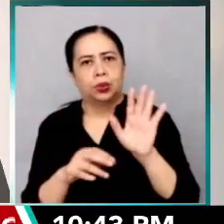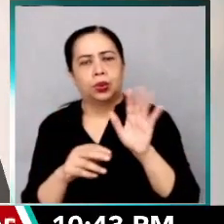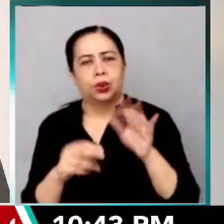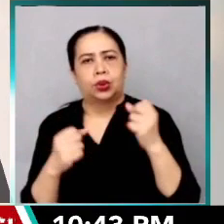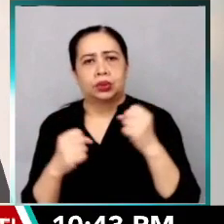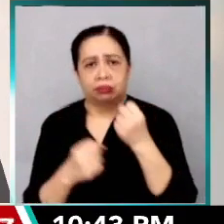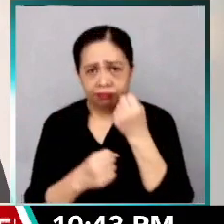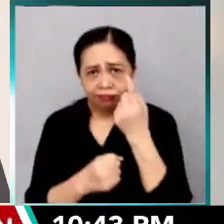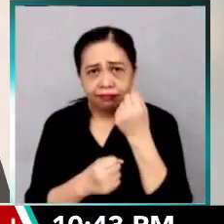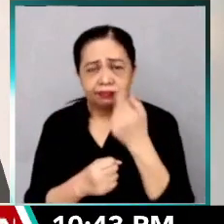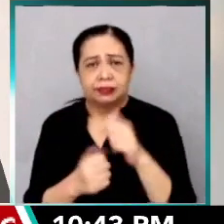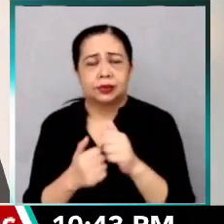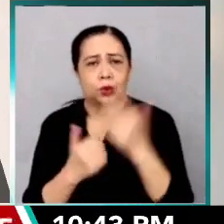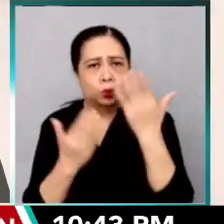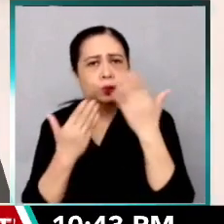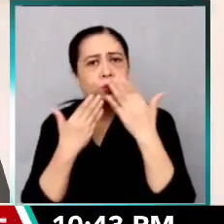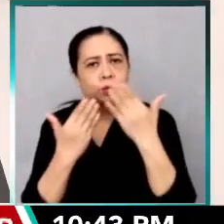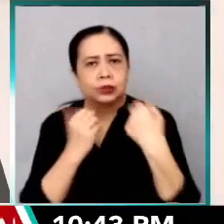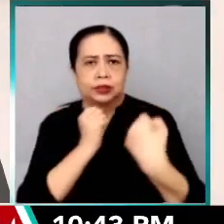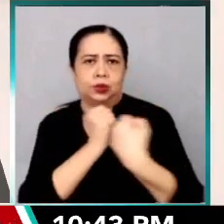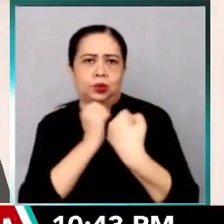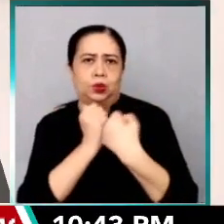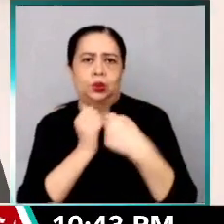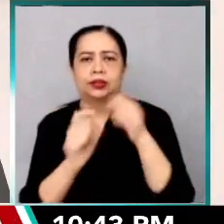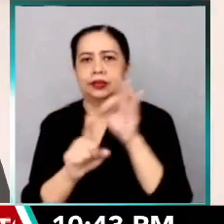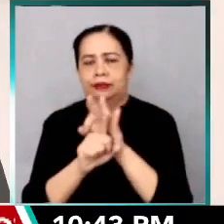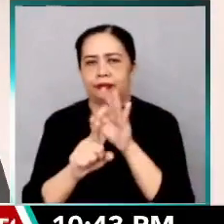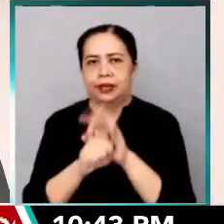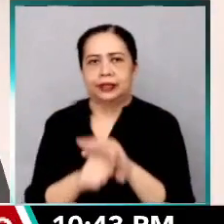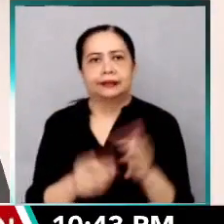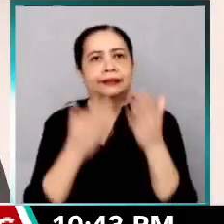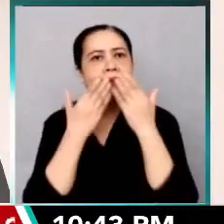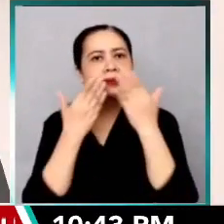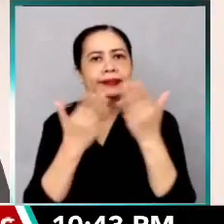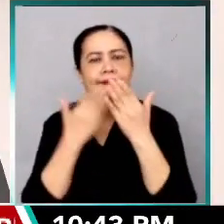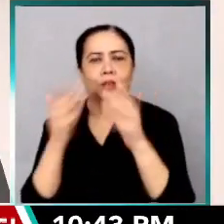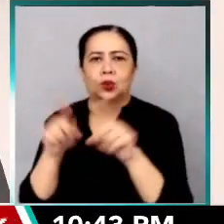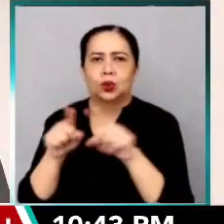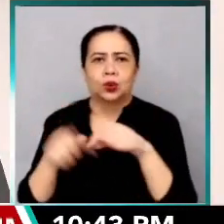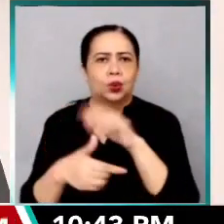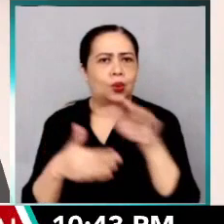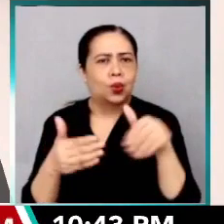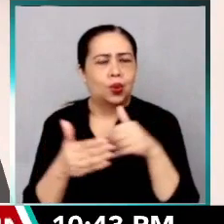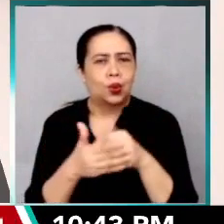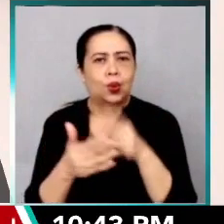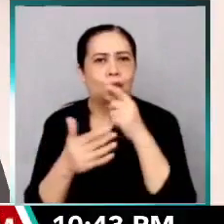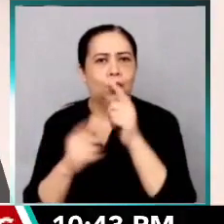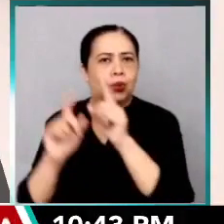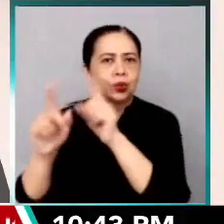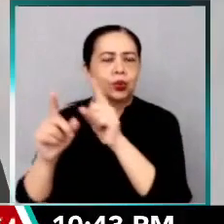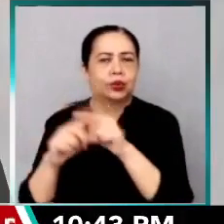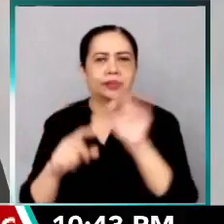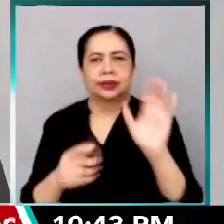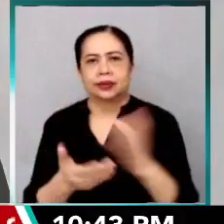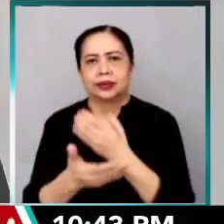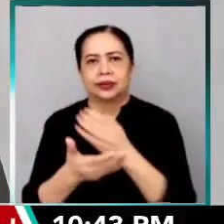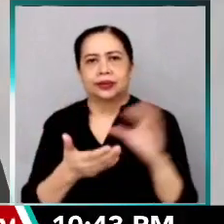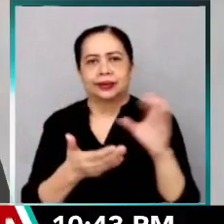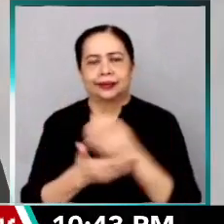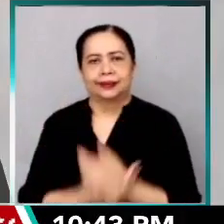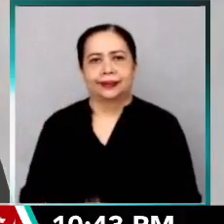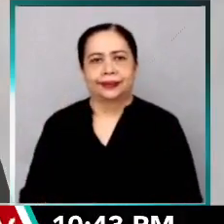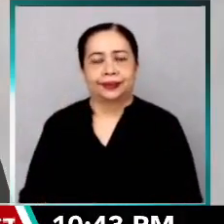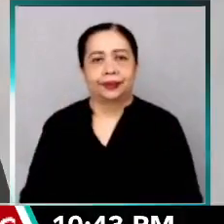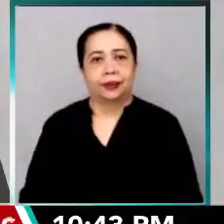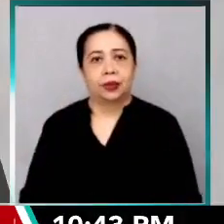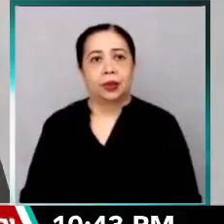at pagsuporta ng fans. Nagpasalamat din siya sa lahat ng mga nagpunta sa kanilang concert. Bumaba si